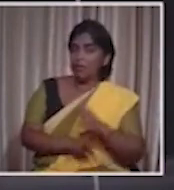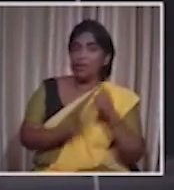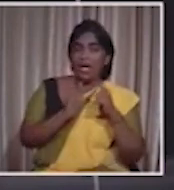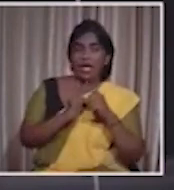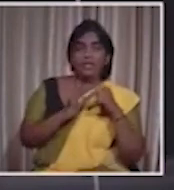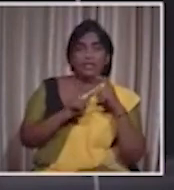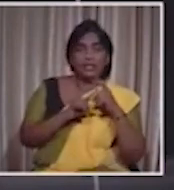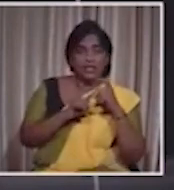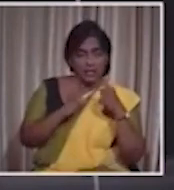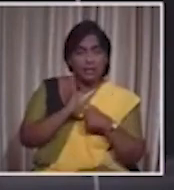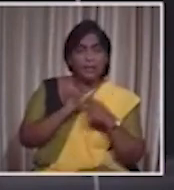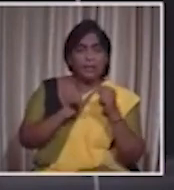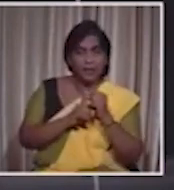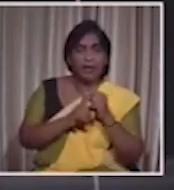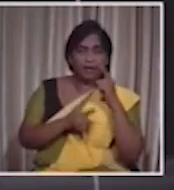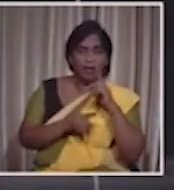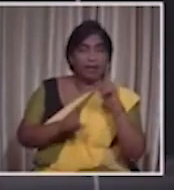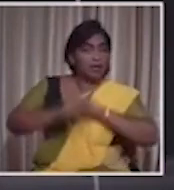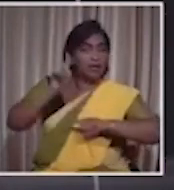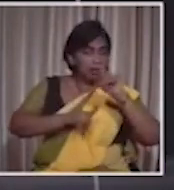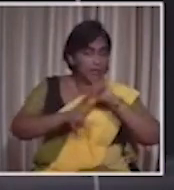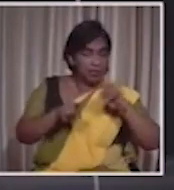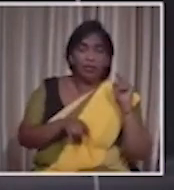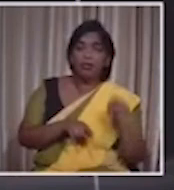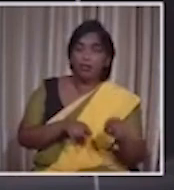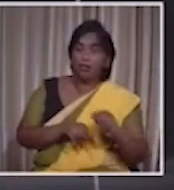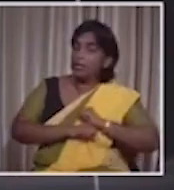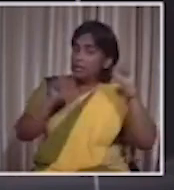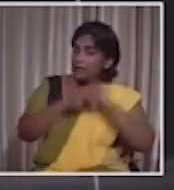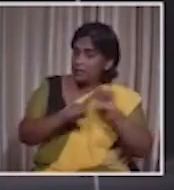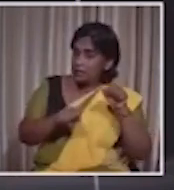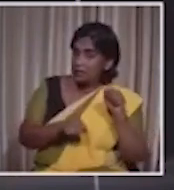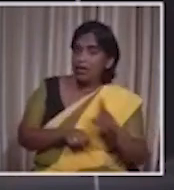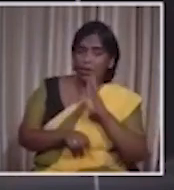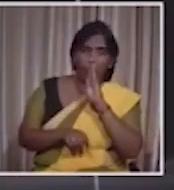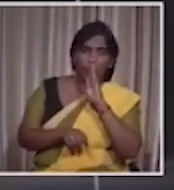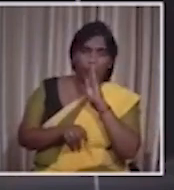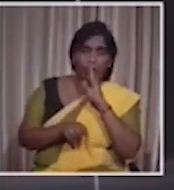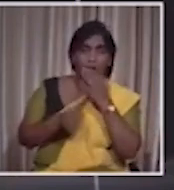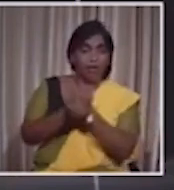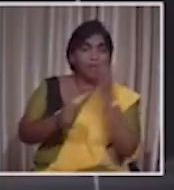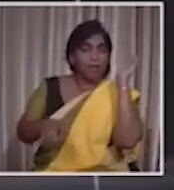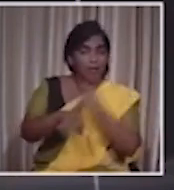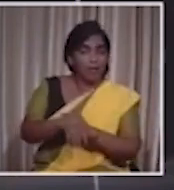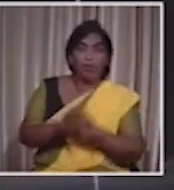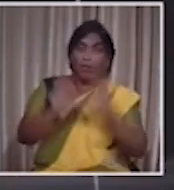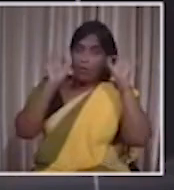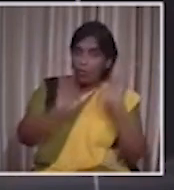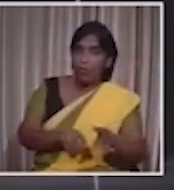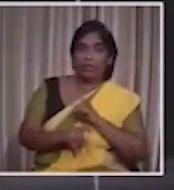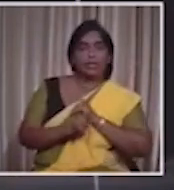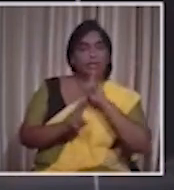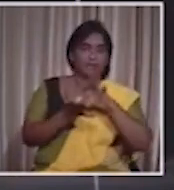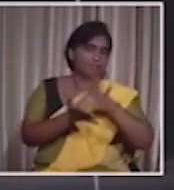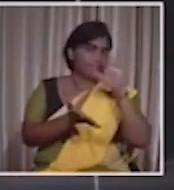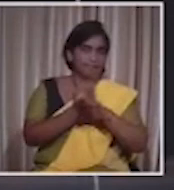IGP සහ සීනියර් DA අධ්‍යක්ෂතුමෝ රැස්වීමේදී උද්ඝෝෂණයකට අඩුම ගානේ අත්අඩංගුවට ගැනීමක්වත් කරන්න එපයි කියලා තමයි